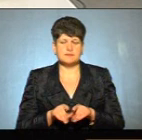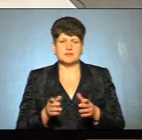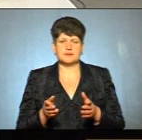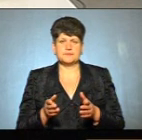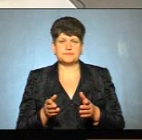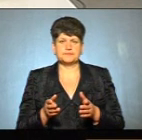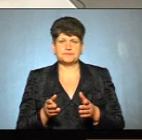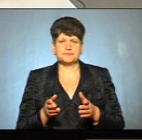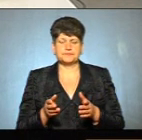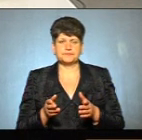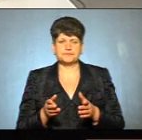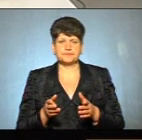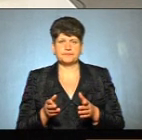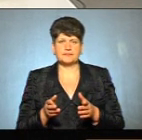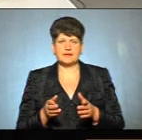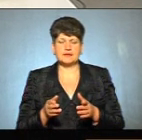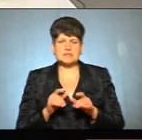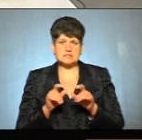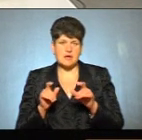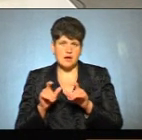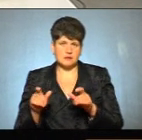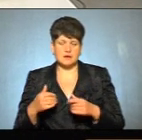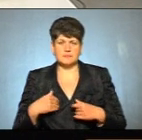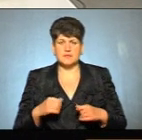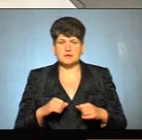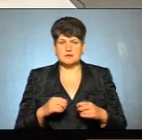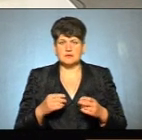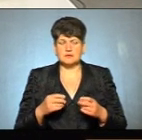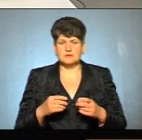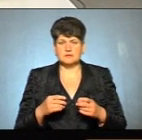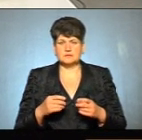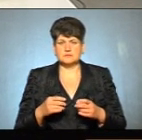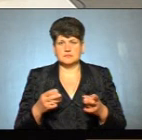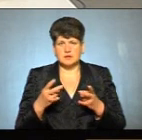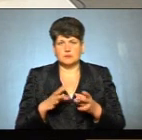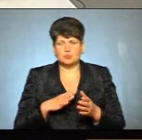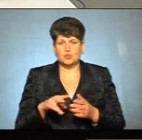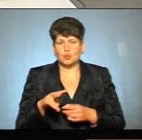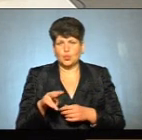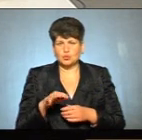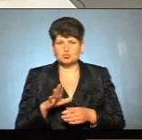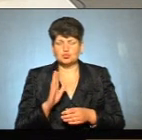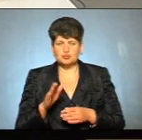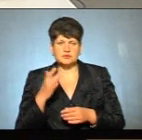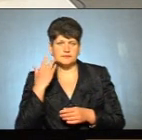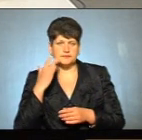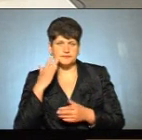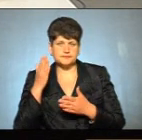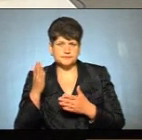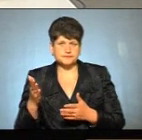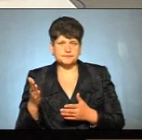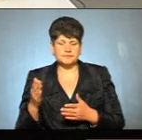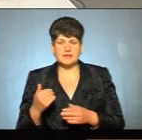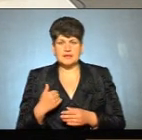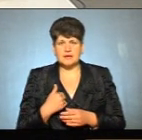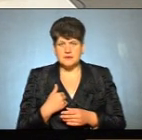скажімо, заклади. Мені доводилося якраз у лютому бути у Сполучених Штатах Америки. І